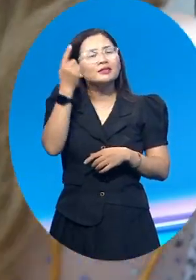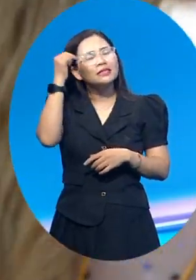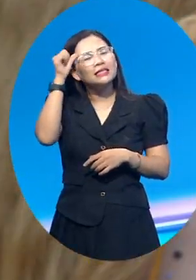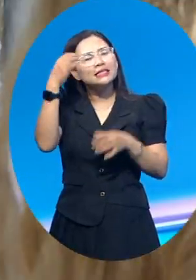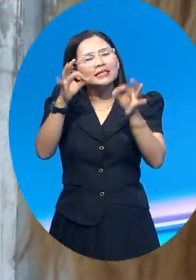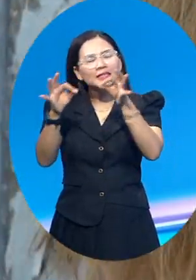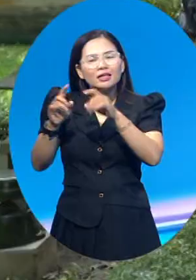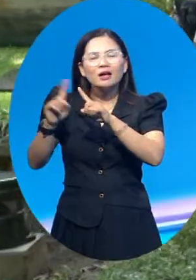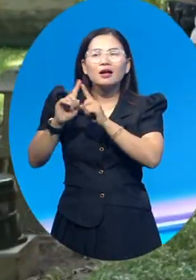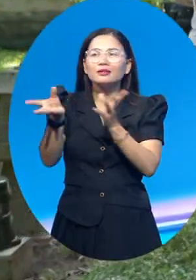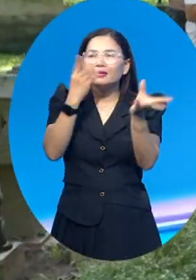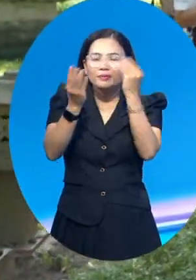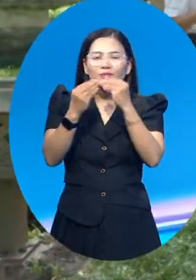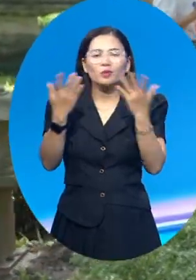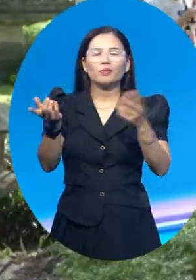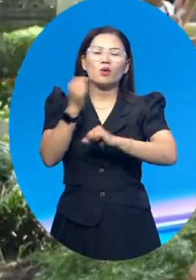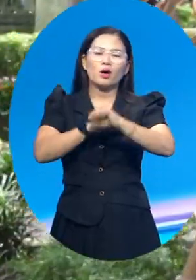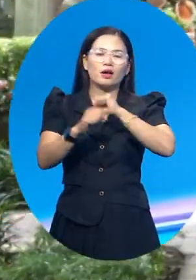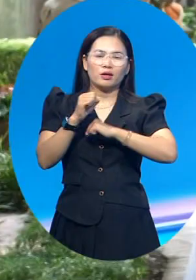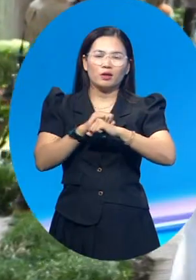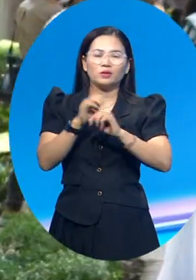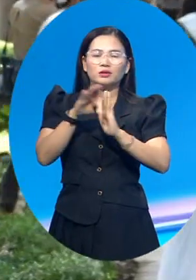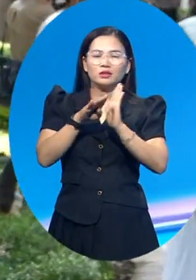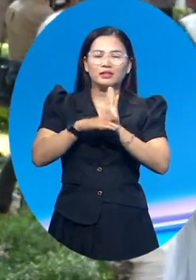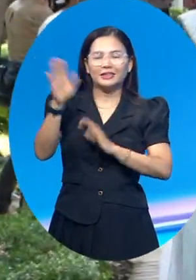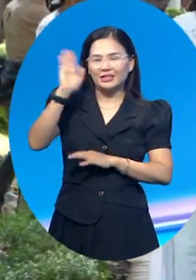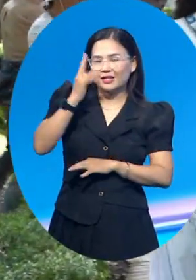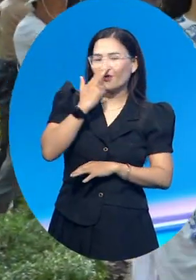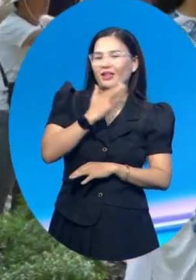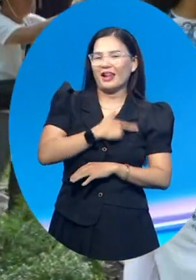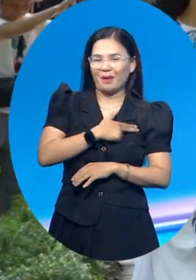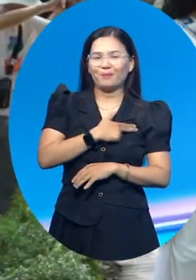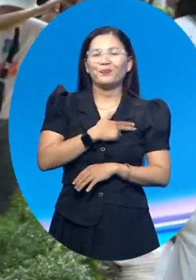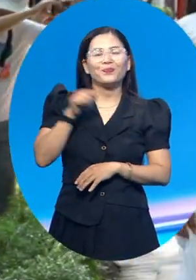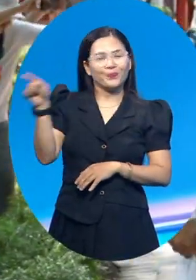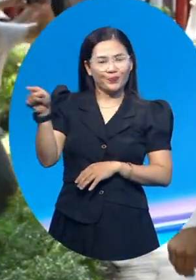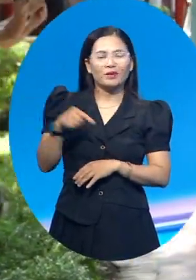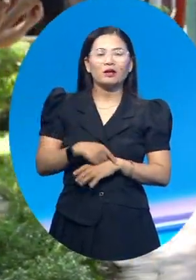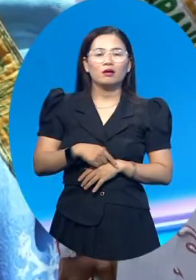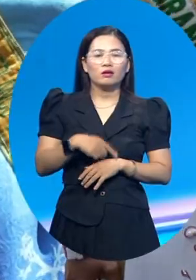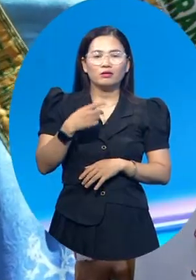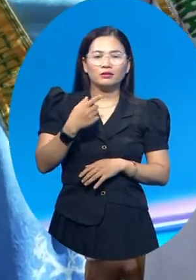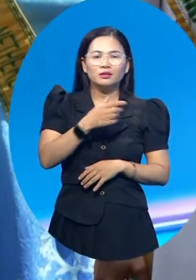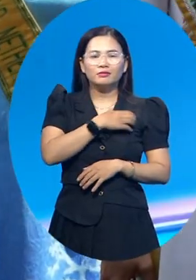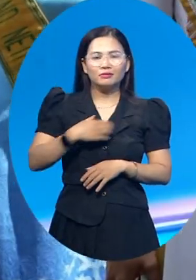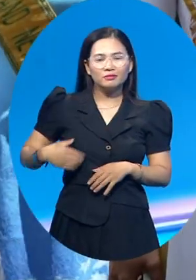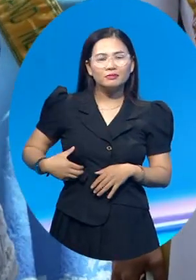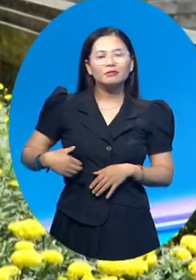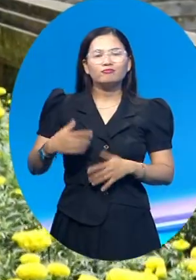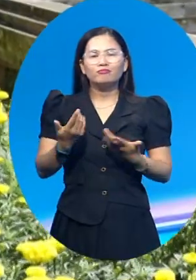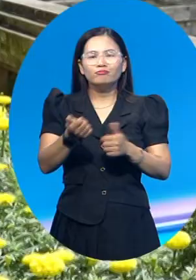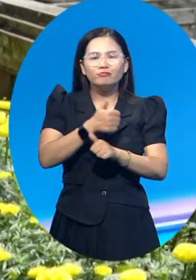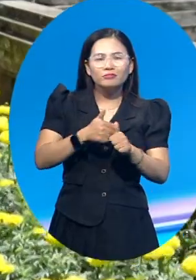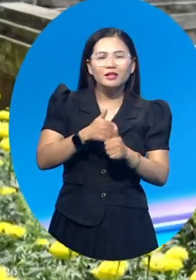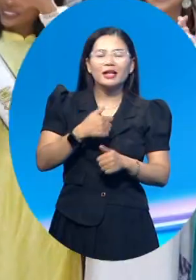hóa. Trong ngày hôm nay sẽ có những hoạt động chính là chương trình Xin chào Việt Nam. Tại đây, các thí sinh được trao sát từ đương kim hoa hậu và thực hiện